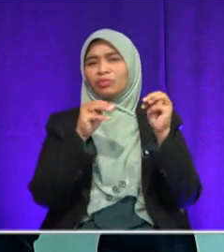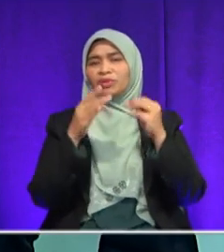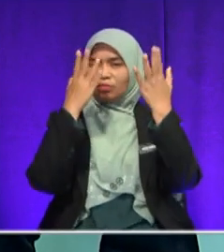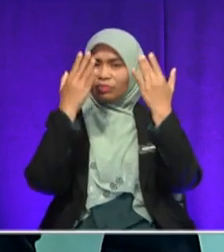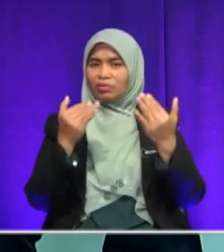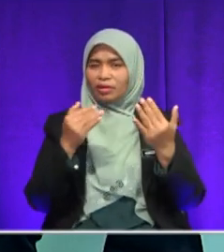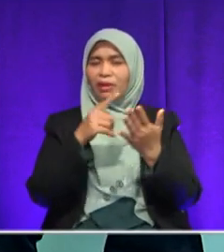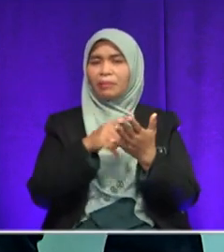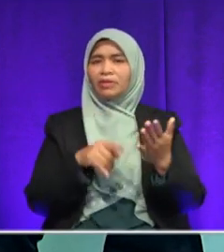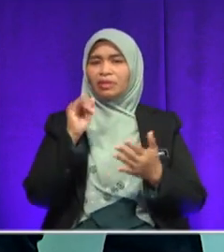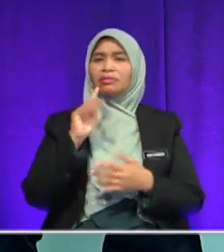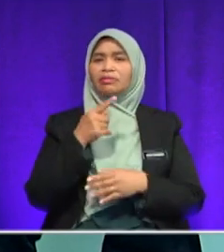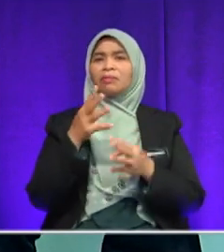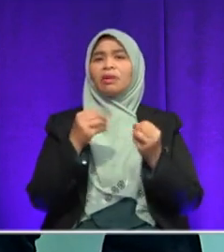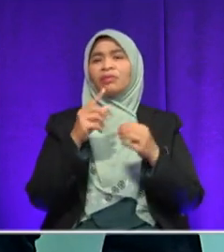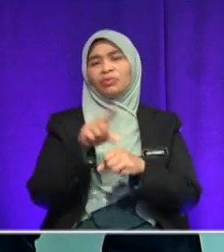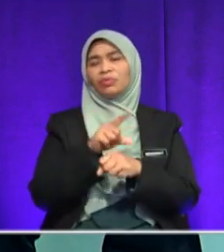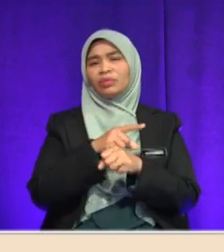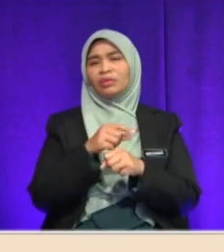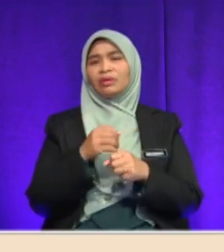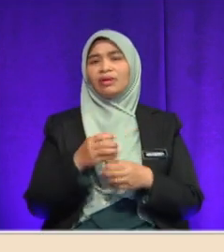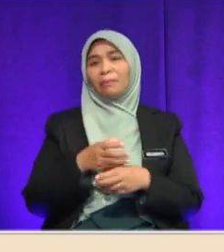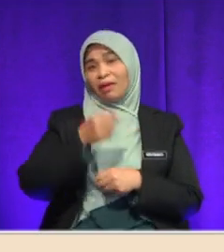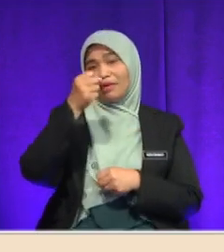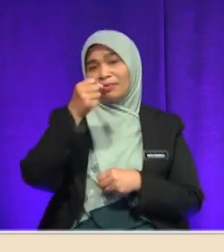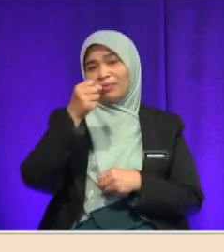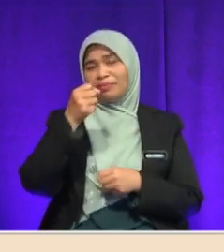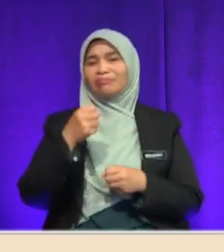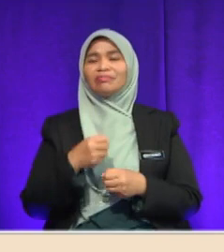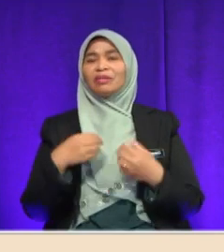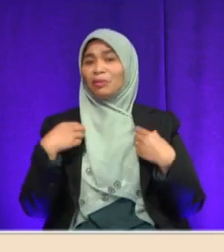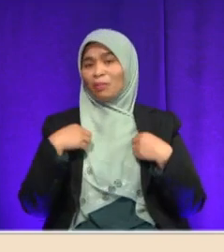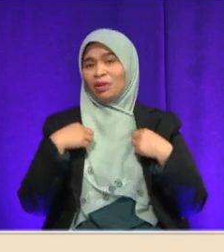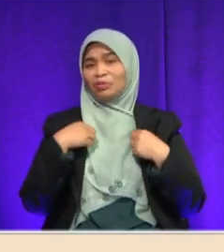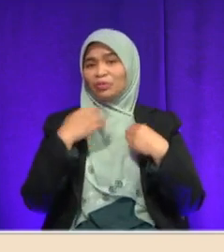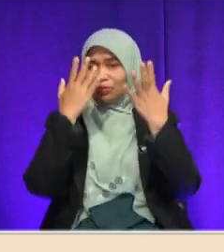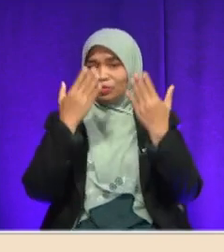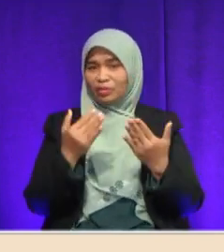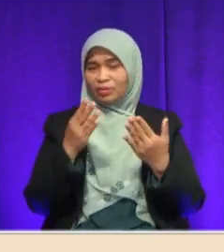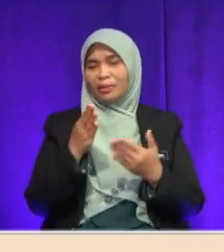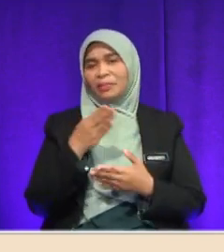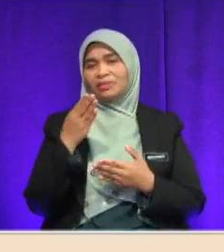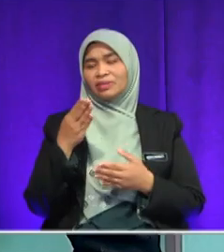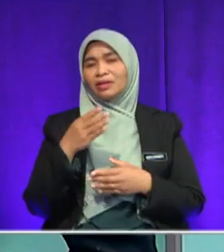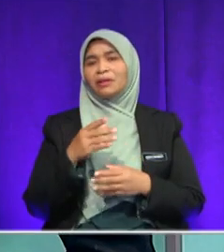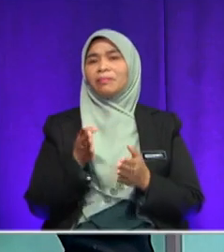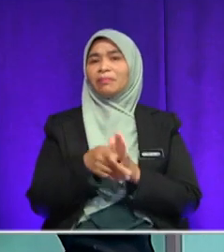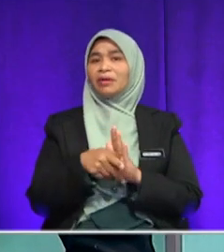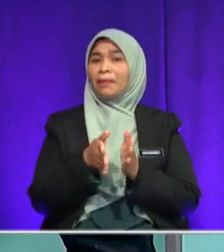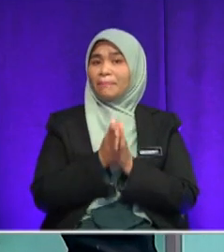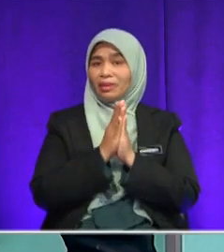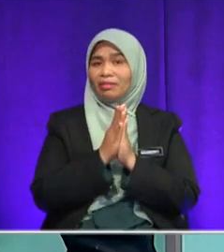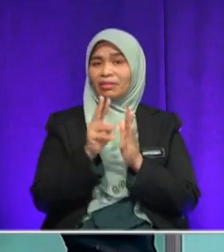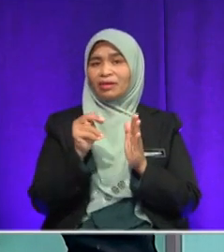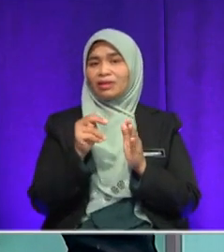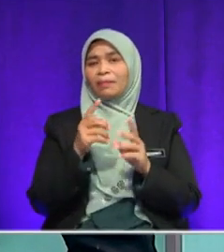musim hujan? Payung, baju hujan. So biasanya permintaan ke atas payung akan meningkatlah